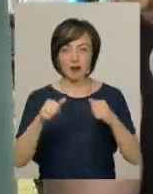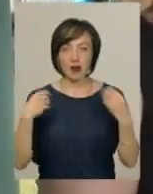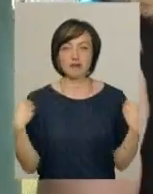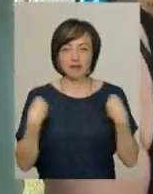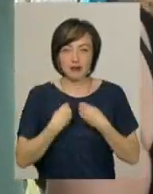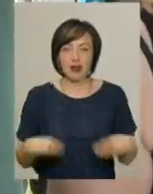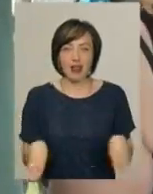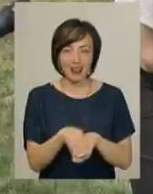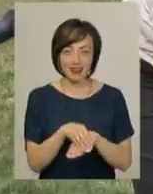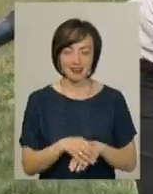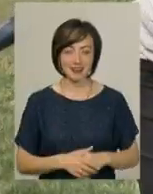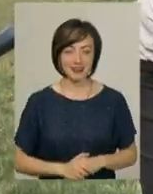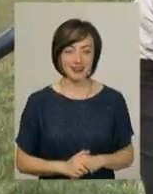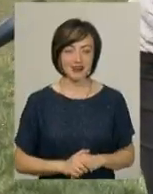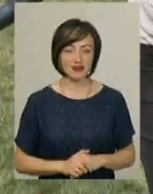халат.